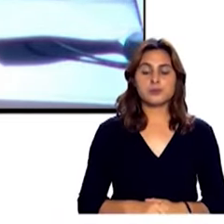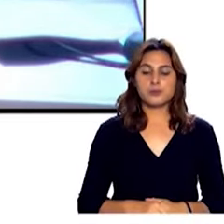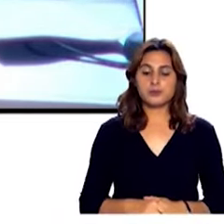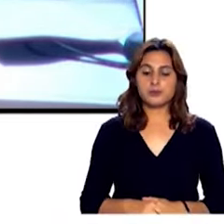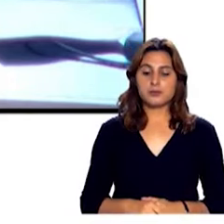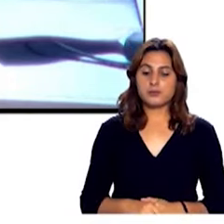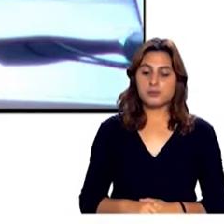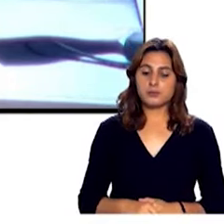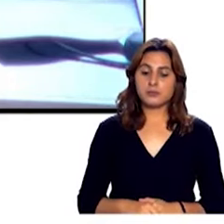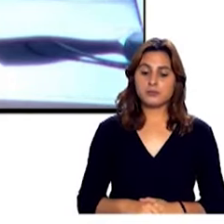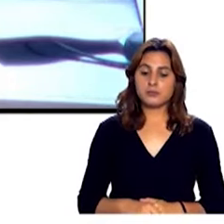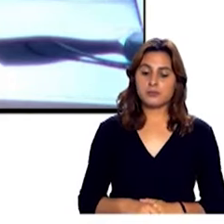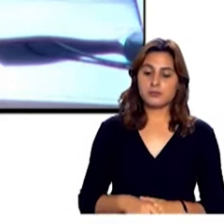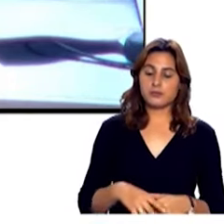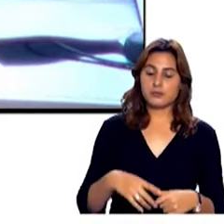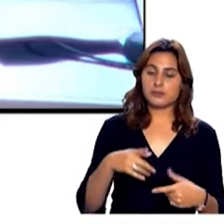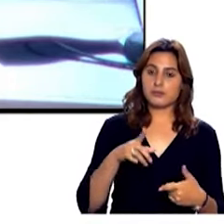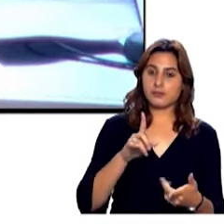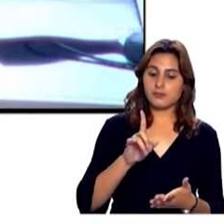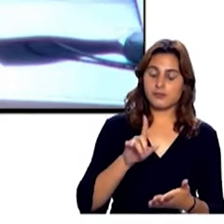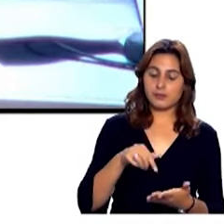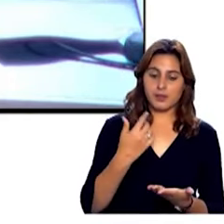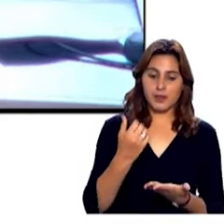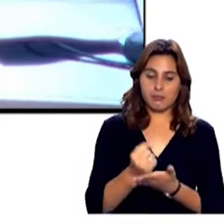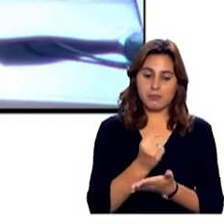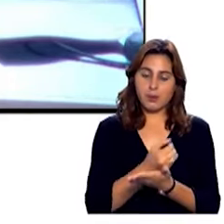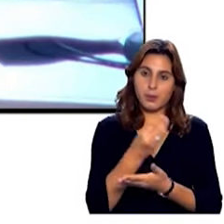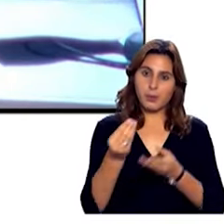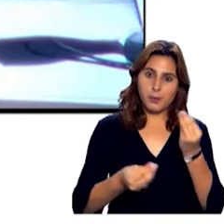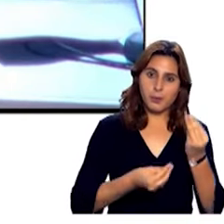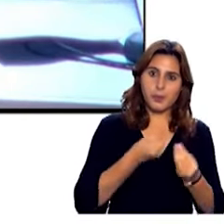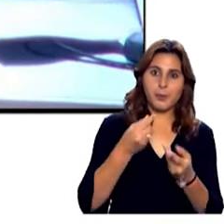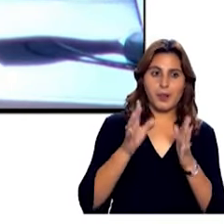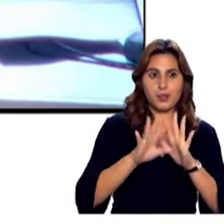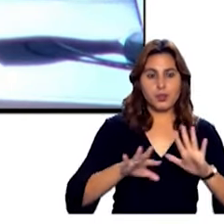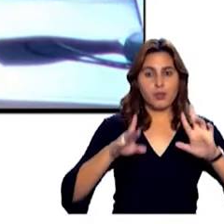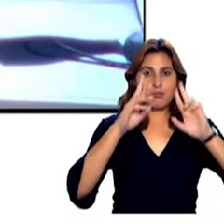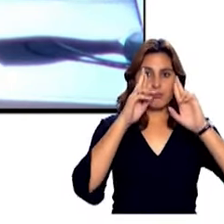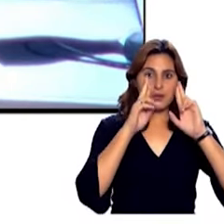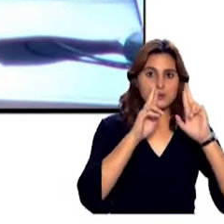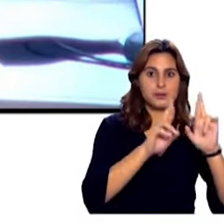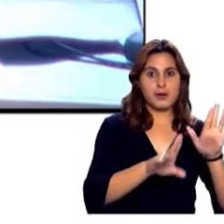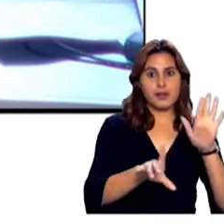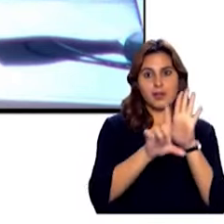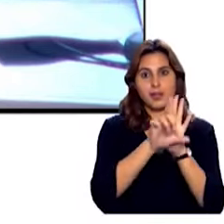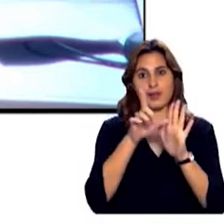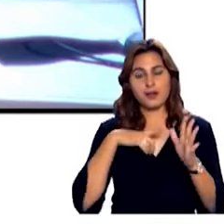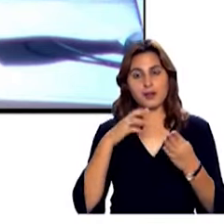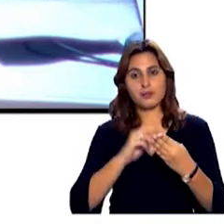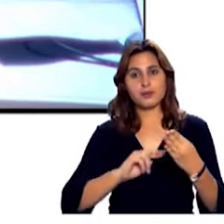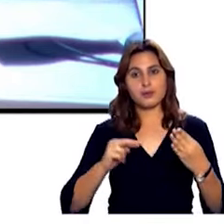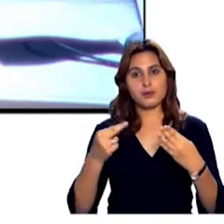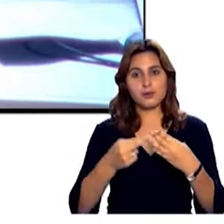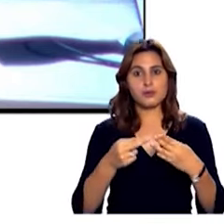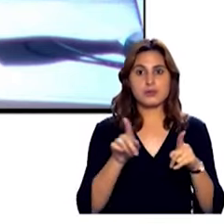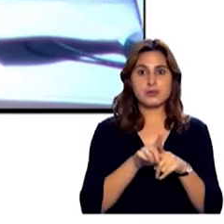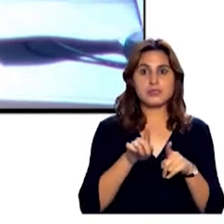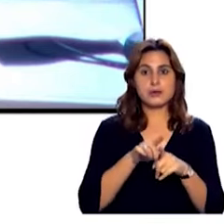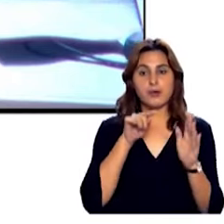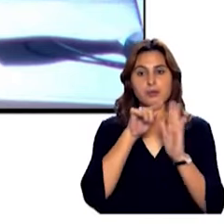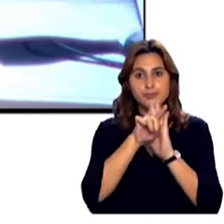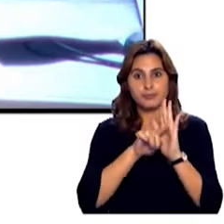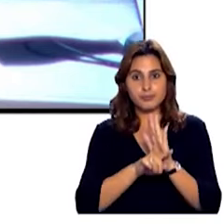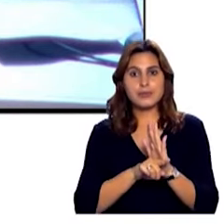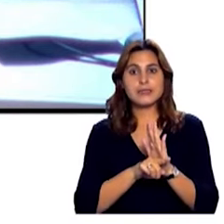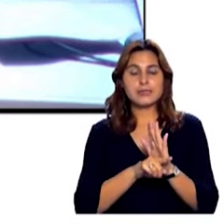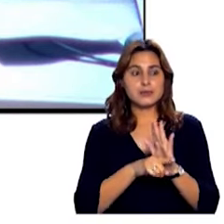éviter des recours au juges complement inutiles dernier élément est-ce qu'il faut y avoir est-ce qu'il